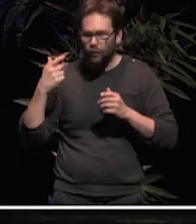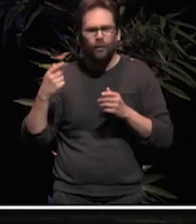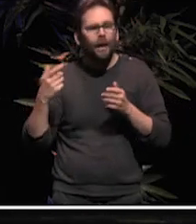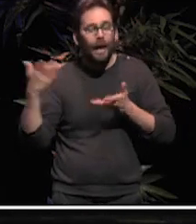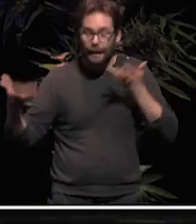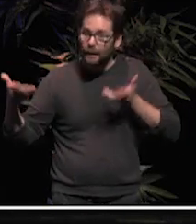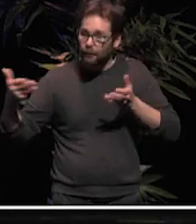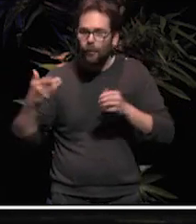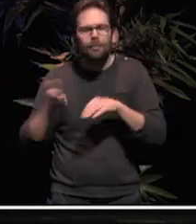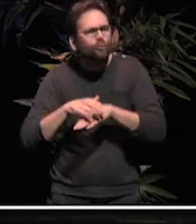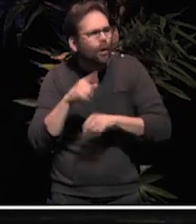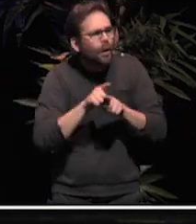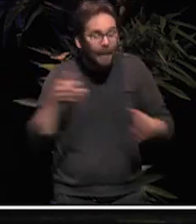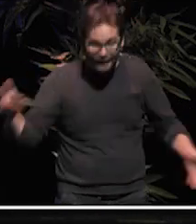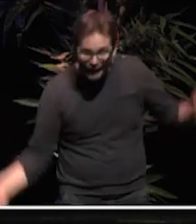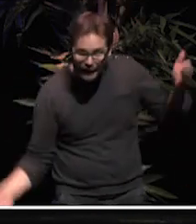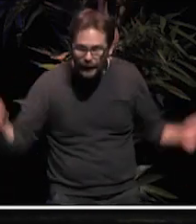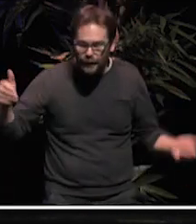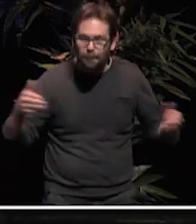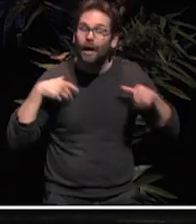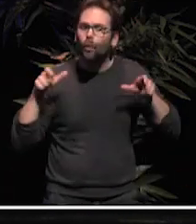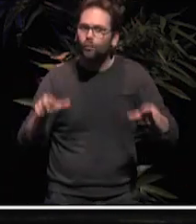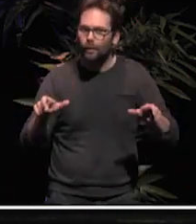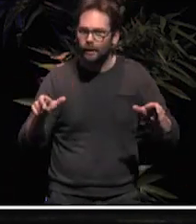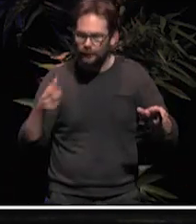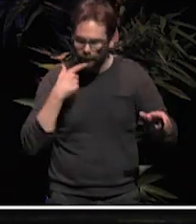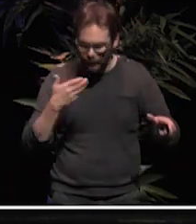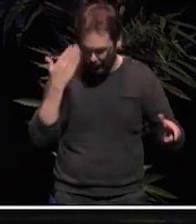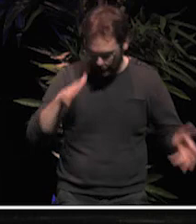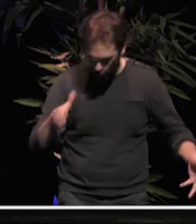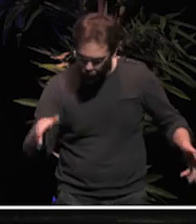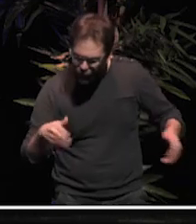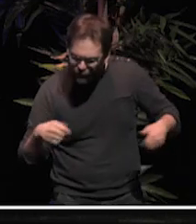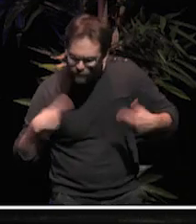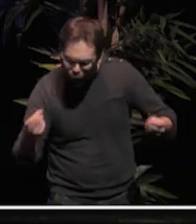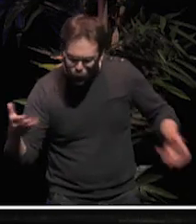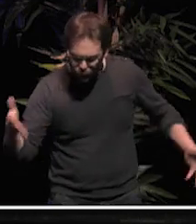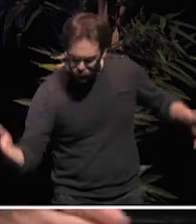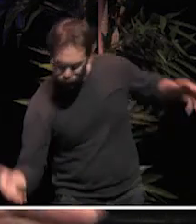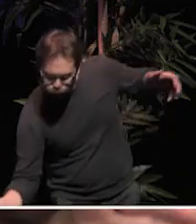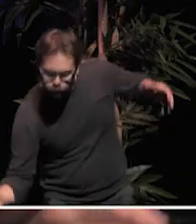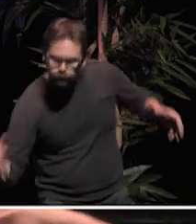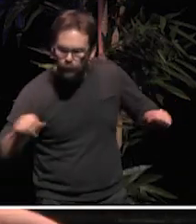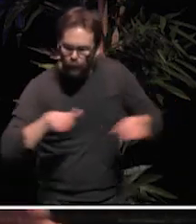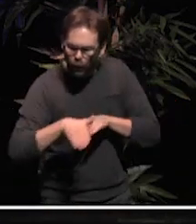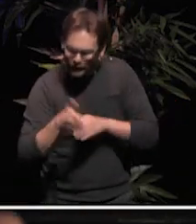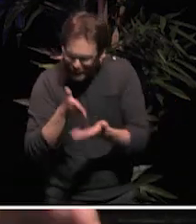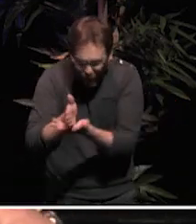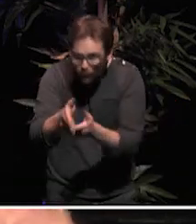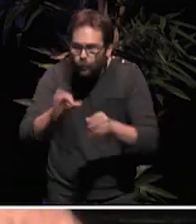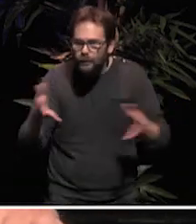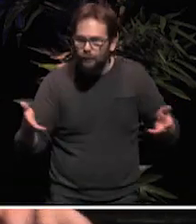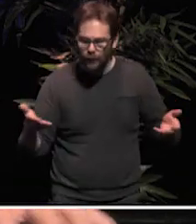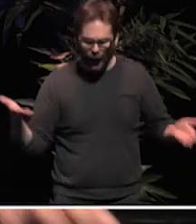contrôlé, comme le surfeur. Être en déséquilibre contrôlé, ça veut dire connaître sa destination, connaître son cap, connaître sa ligne en surf, mais en même temps